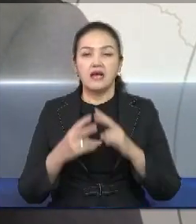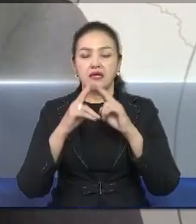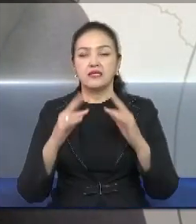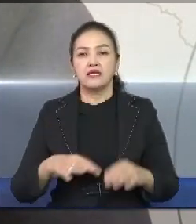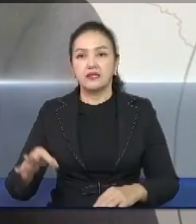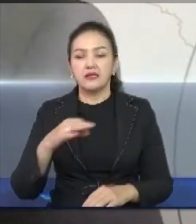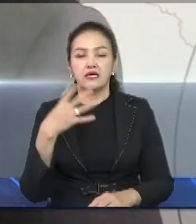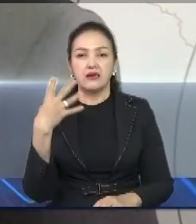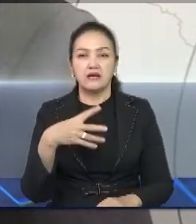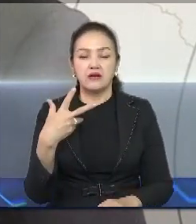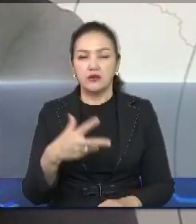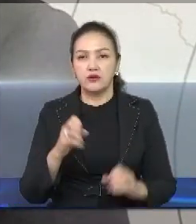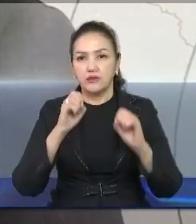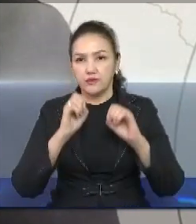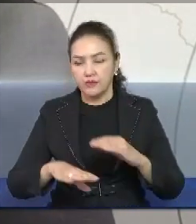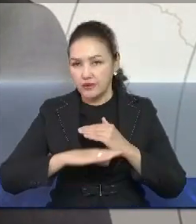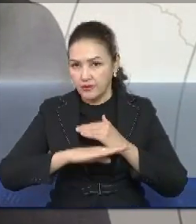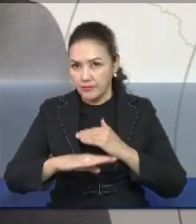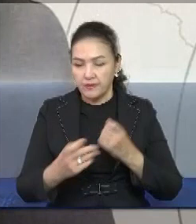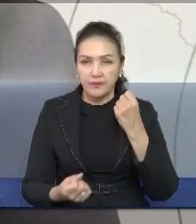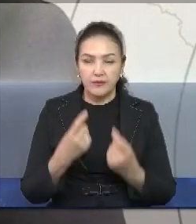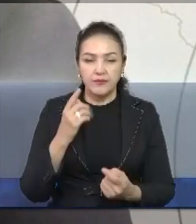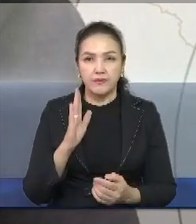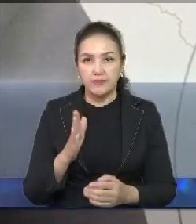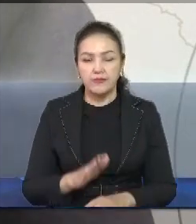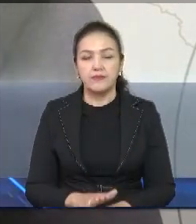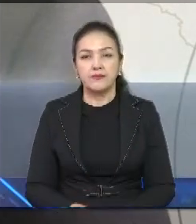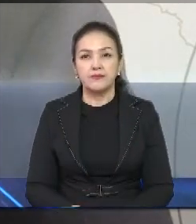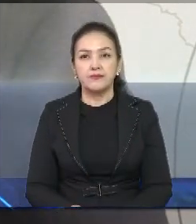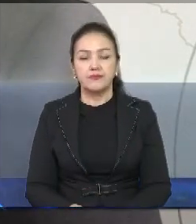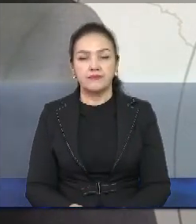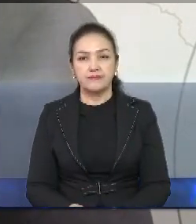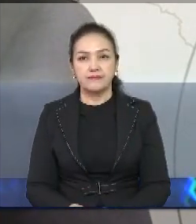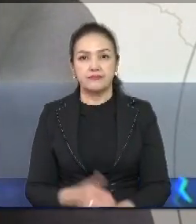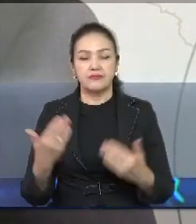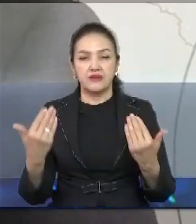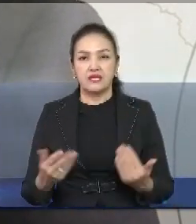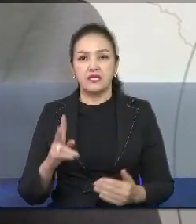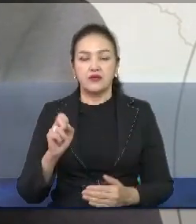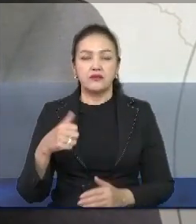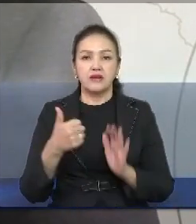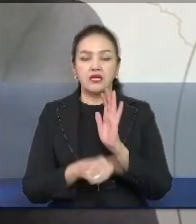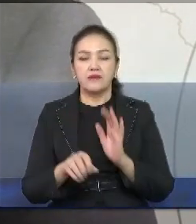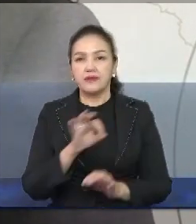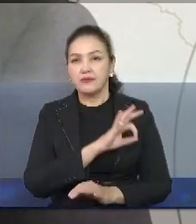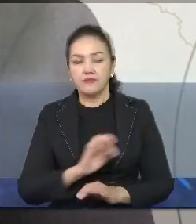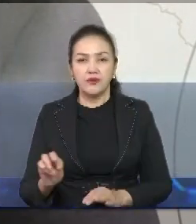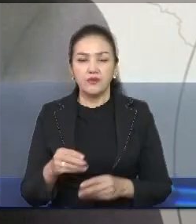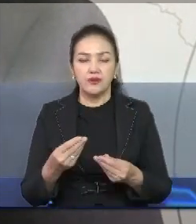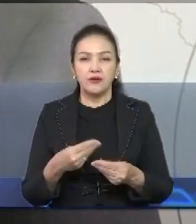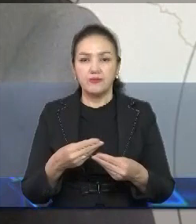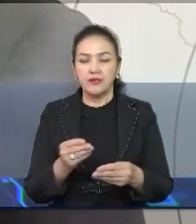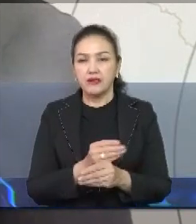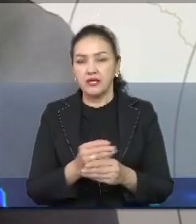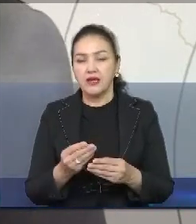ауданында 43 қоқыс алаңдары анықталып отыр. Қазіргі кезде 260 миллион теңге бөлінді.